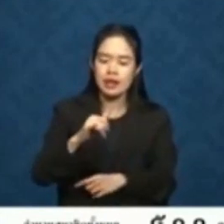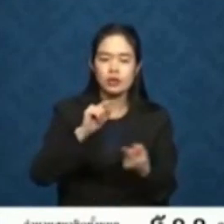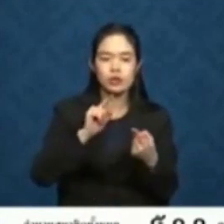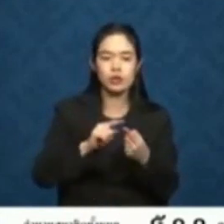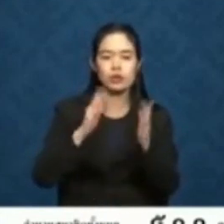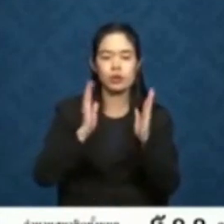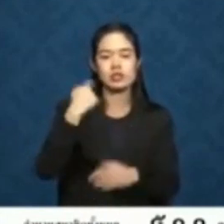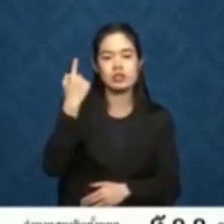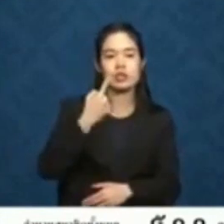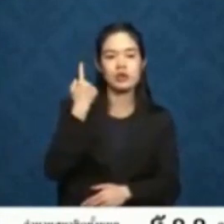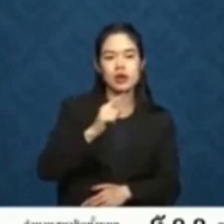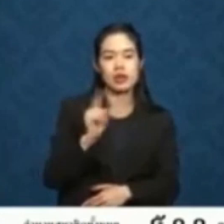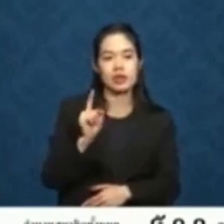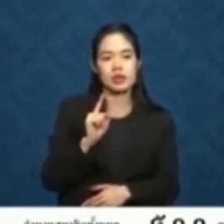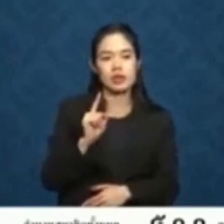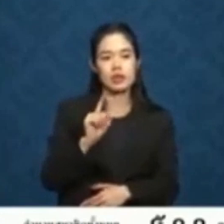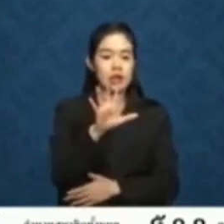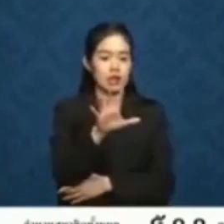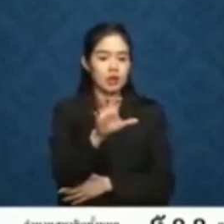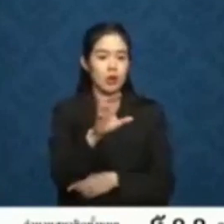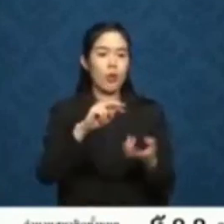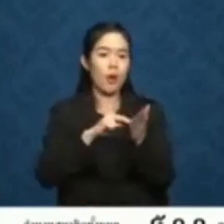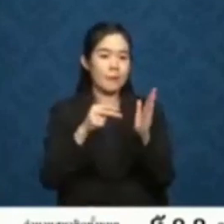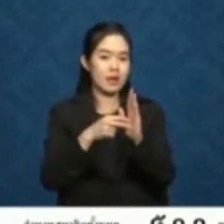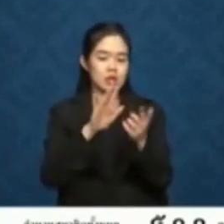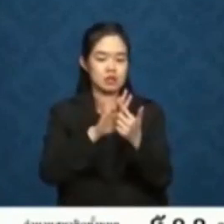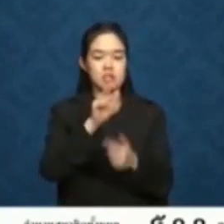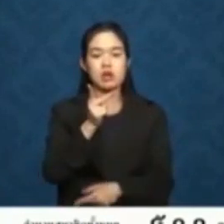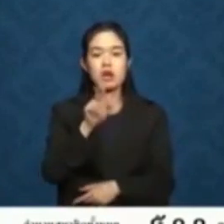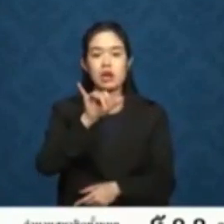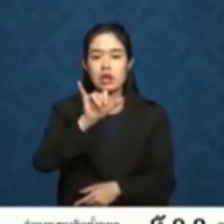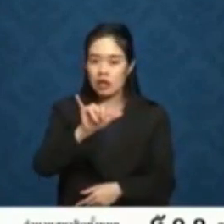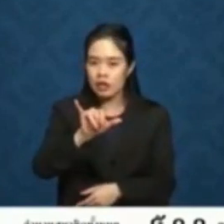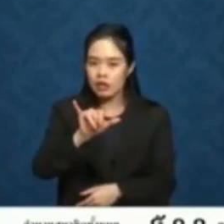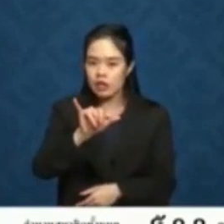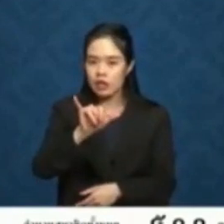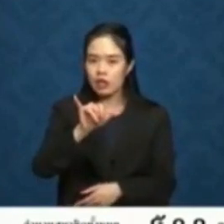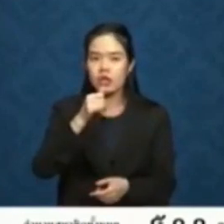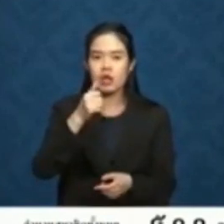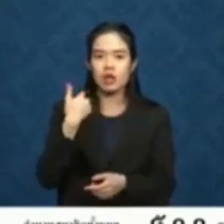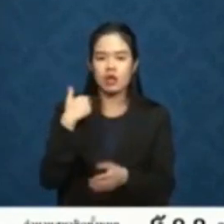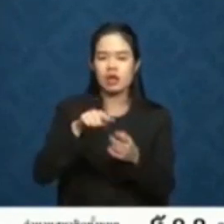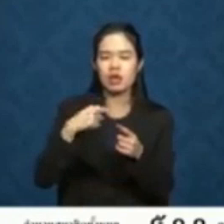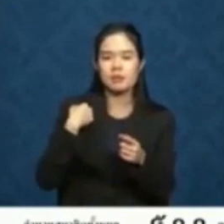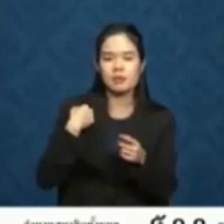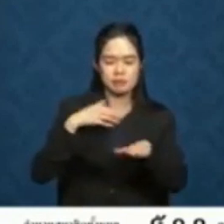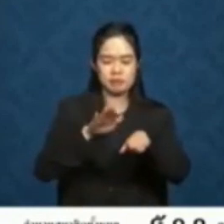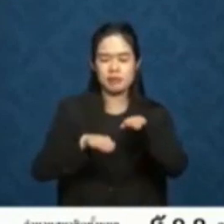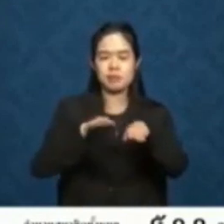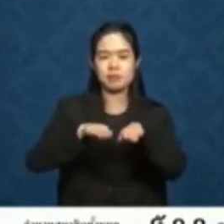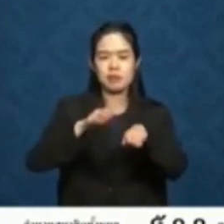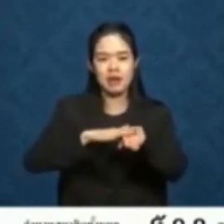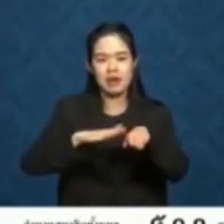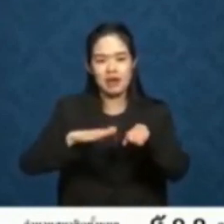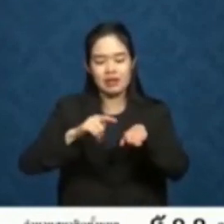ริเวณชายหาดเสมอว่าเคยโดนตีนไหมเคยโดนตีนไหมนี่ไม่ใช่คำหยาบนะครับท่านประธานแต่คือกุ้งเคยเนี่ยมันโด